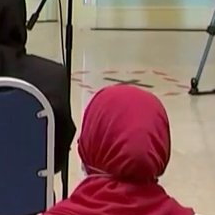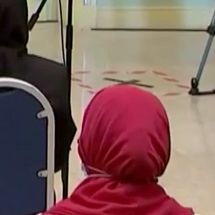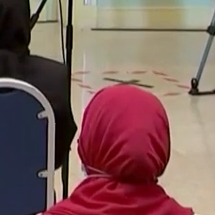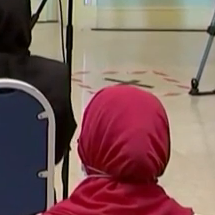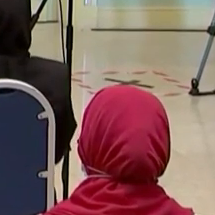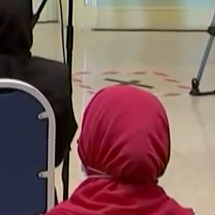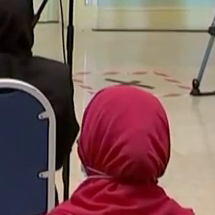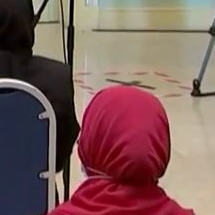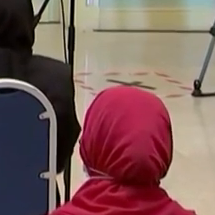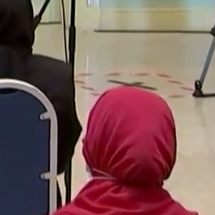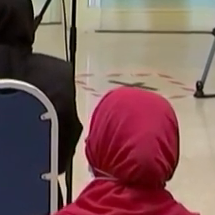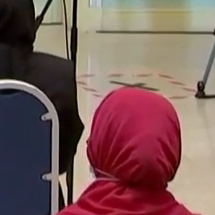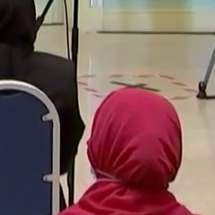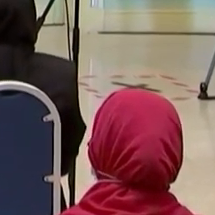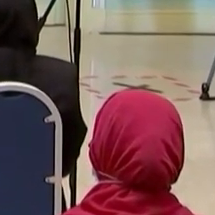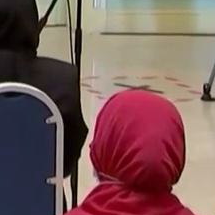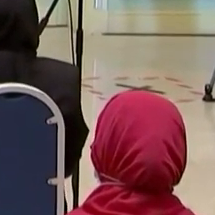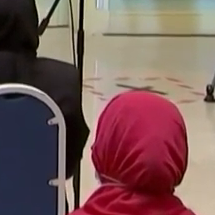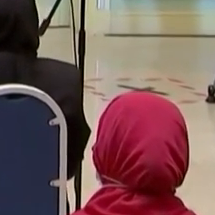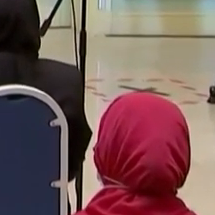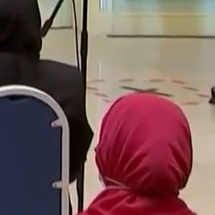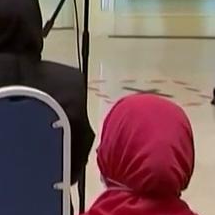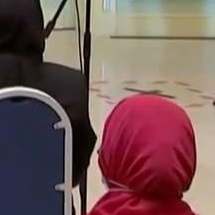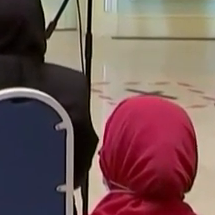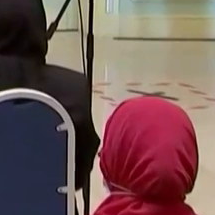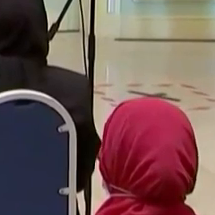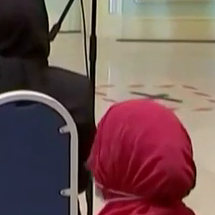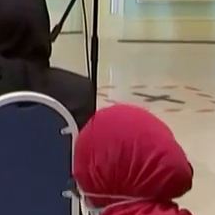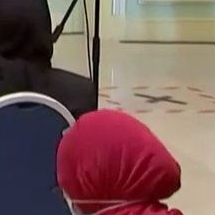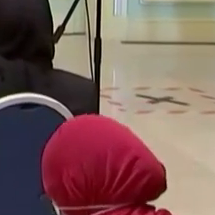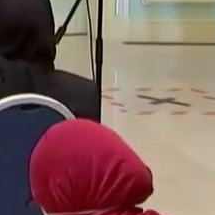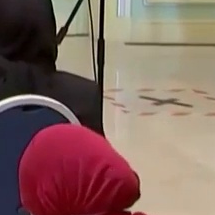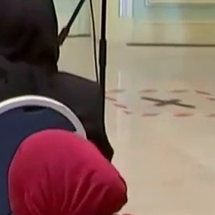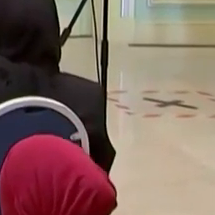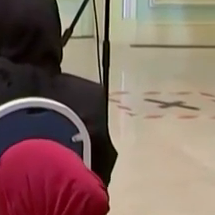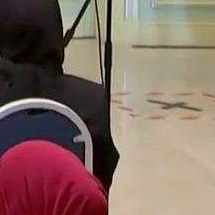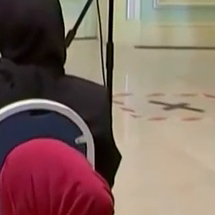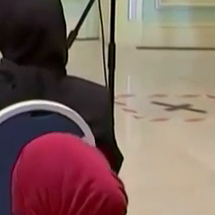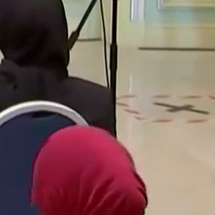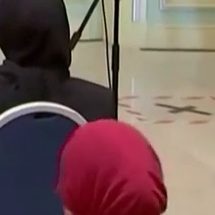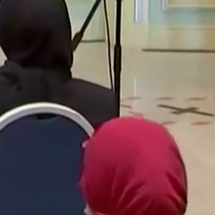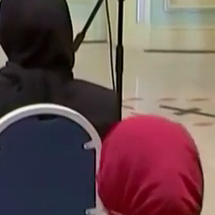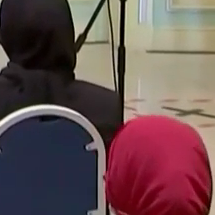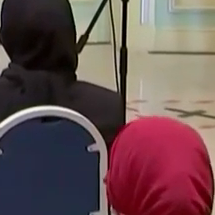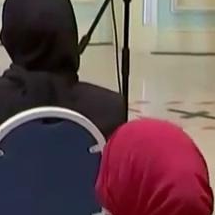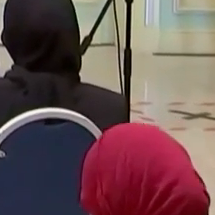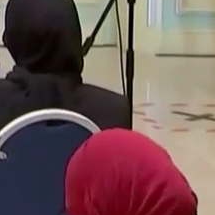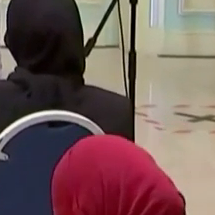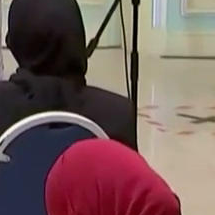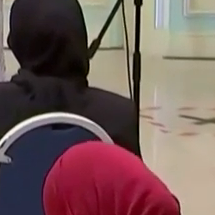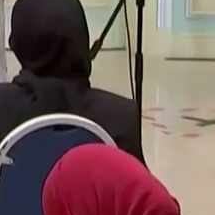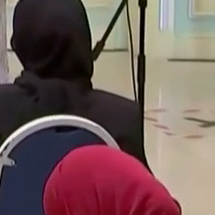mengucapkan terima kasih kepada hampir 500,000 guru yang telah mengambil pelbagai